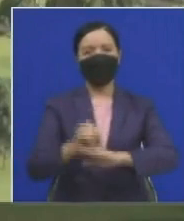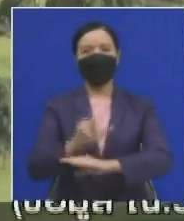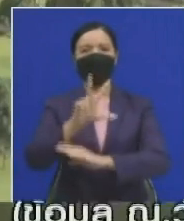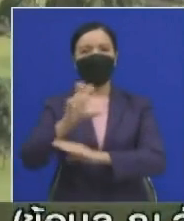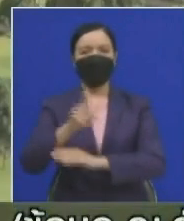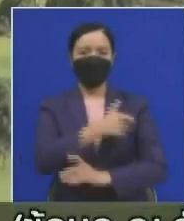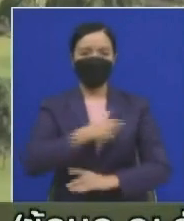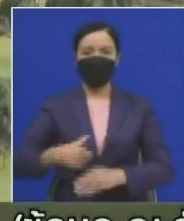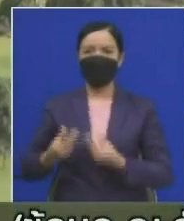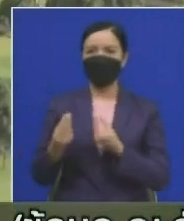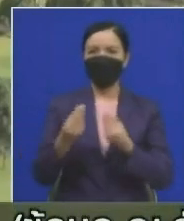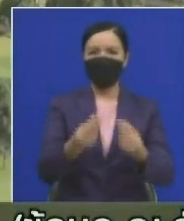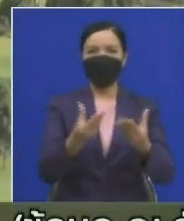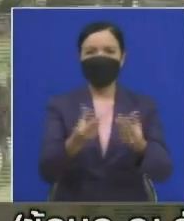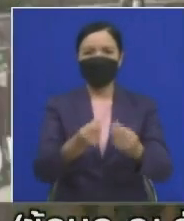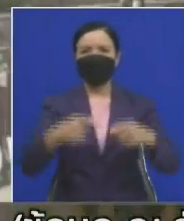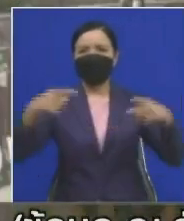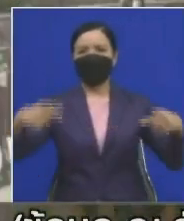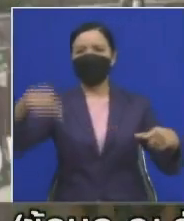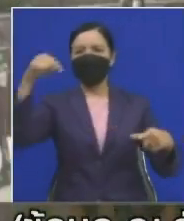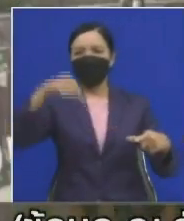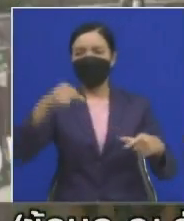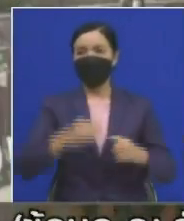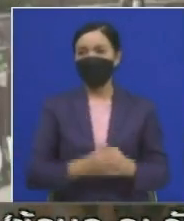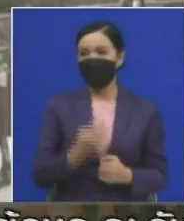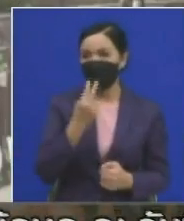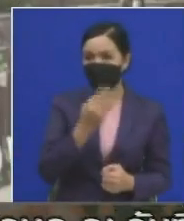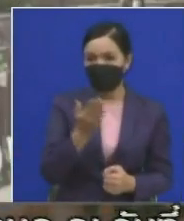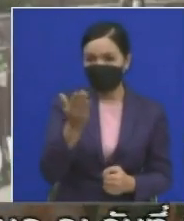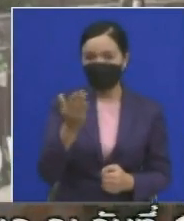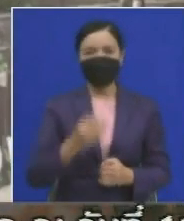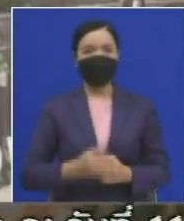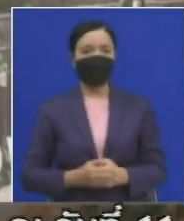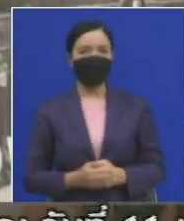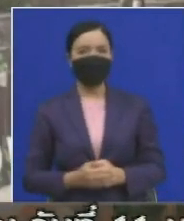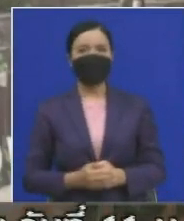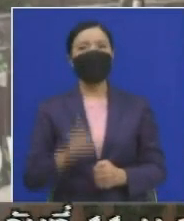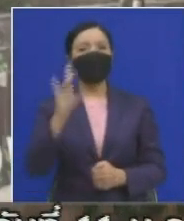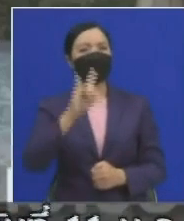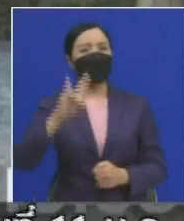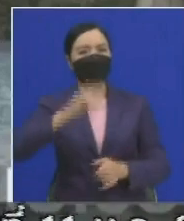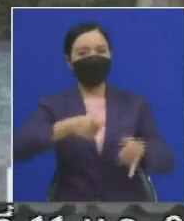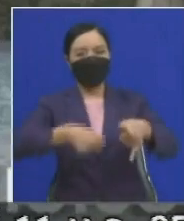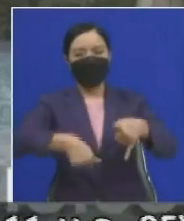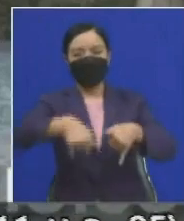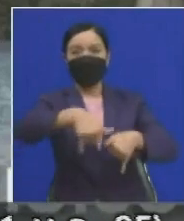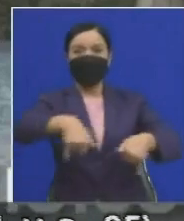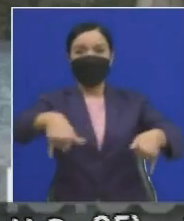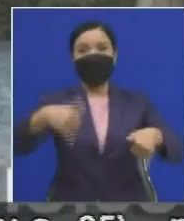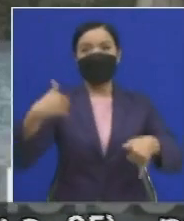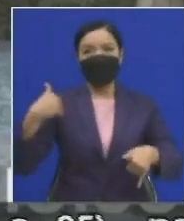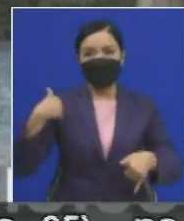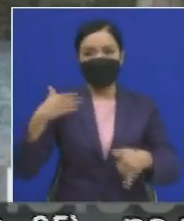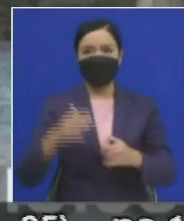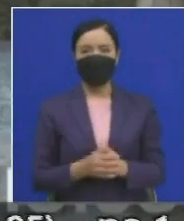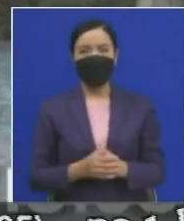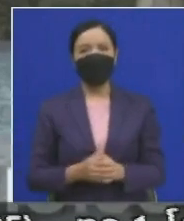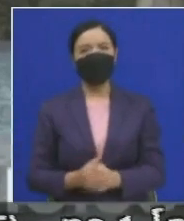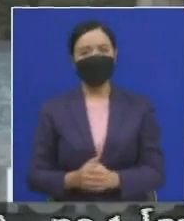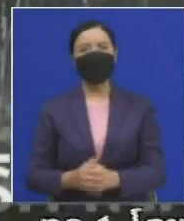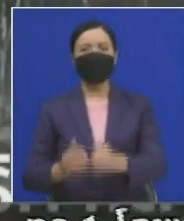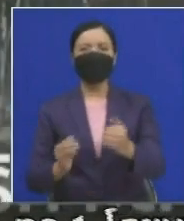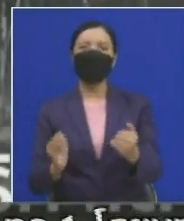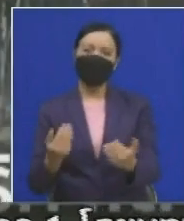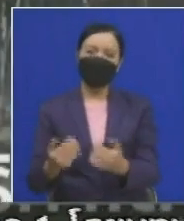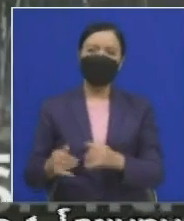บแล้วก็ยัมภาอีหายมมนะฮะเนี่ยก็จะเป็นสวนสัวที่ประกอบไปด้วยพ้นที่สวนสาธรณ